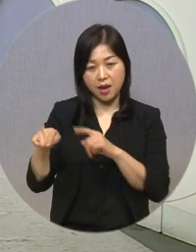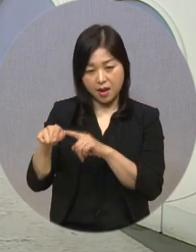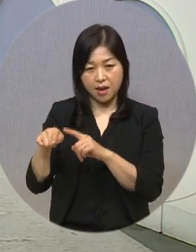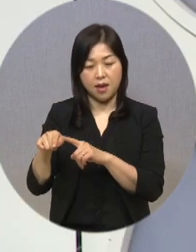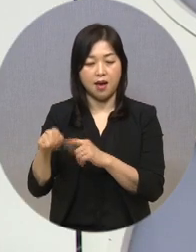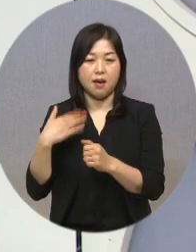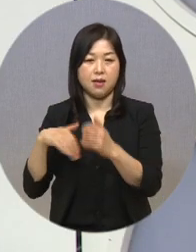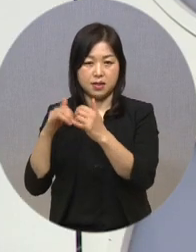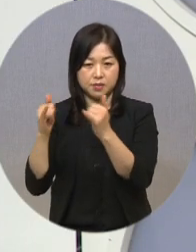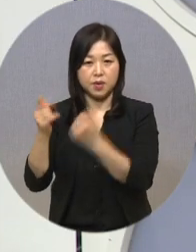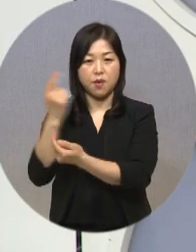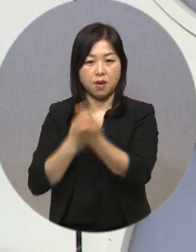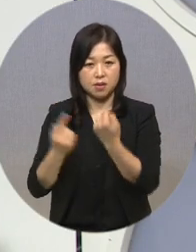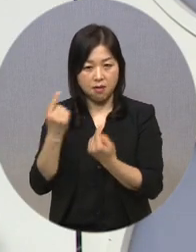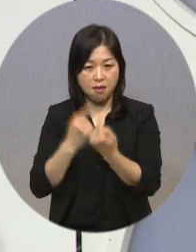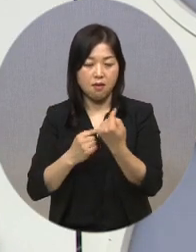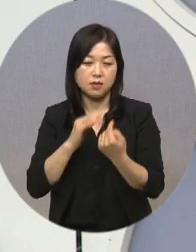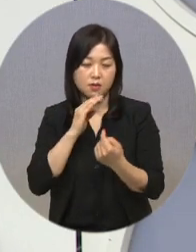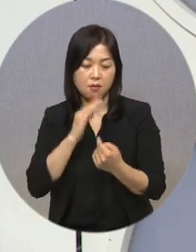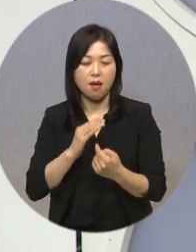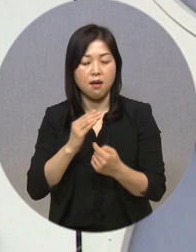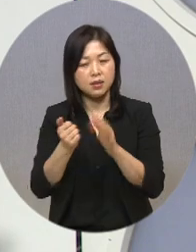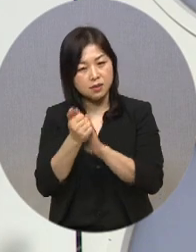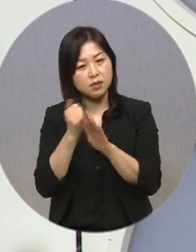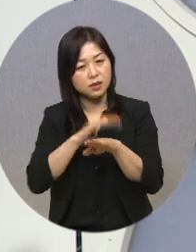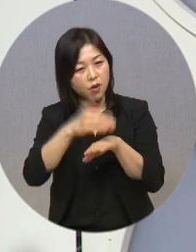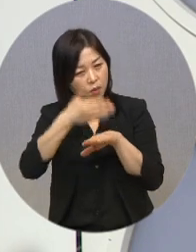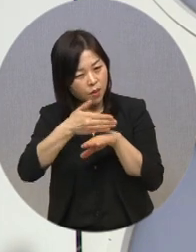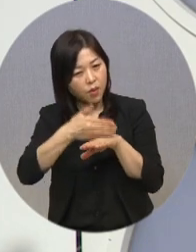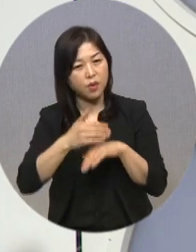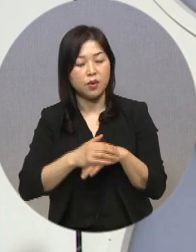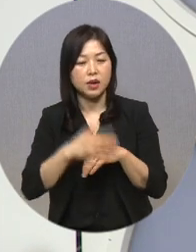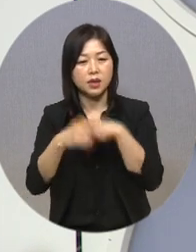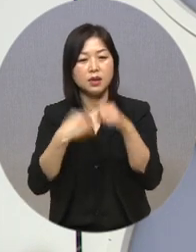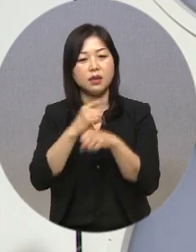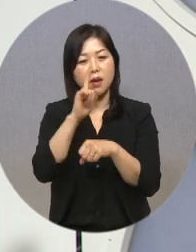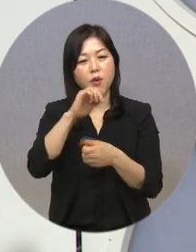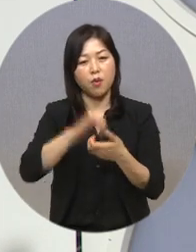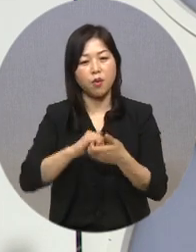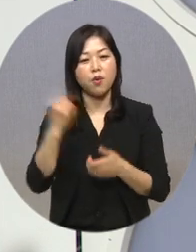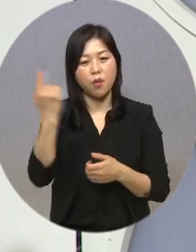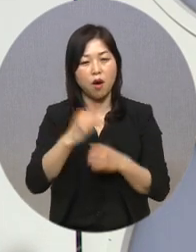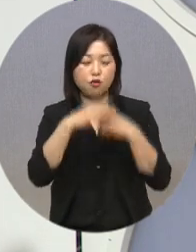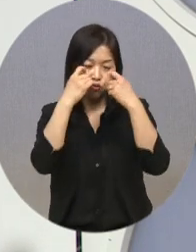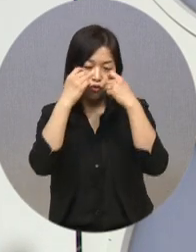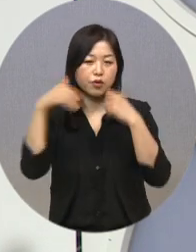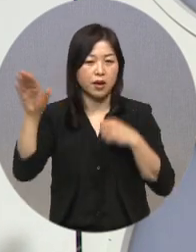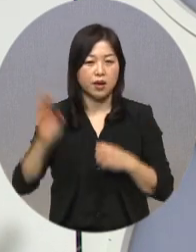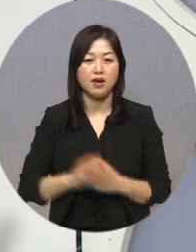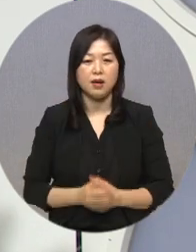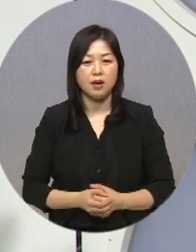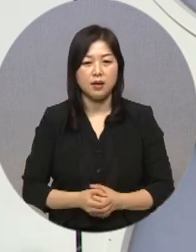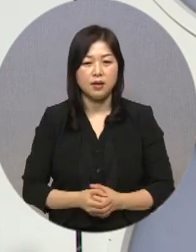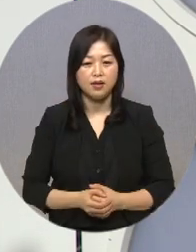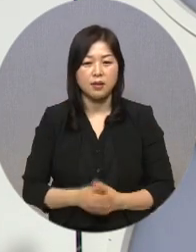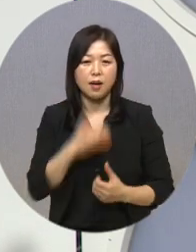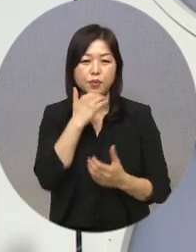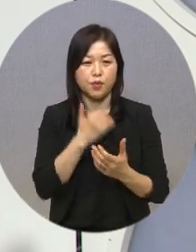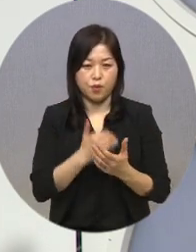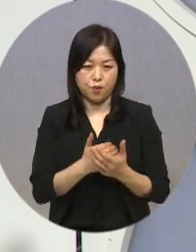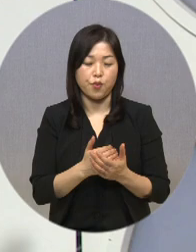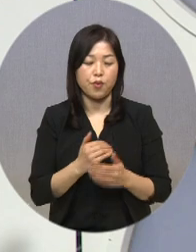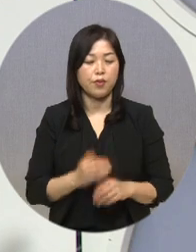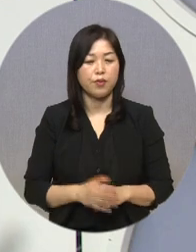와서 너무나 고맙게 해줘서 얼마 전에도 1년에 한 번씩 옵니다. 예. 울고 갔어요, 울고. 이